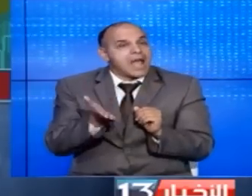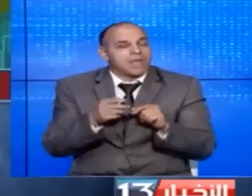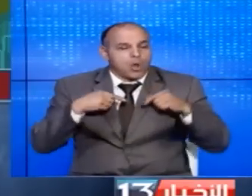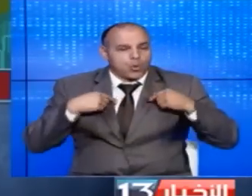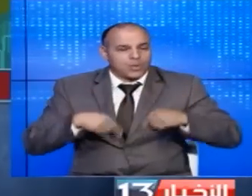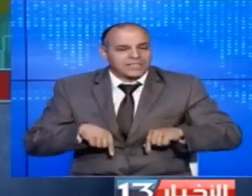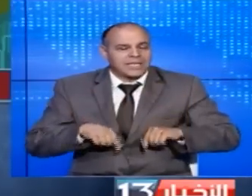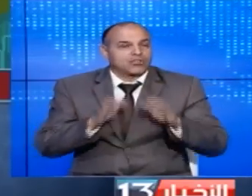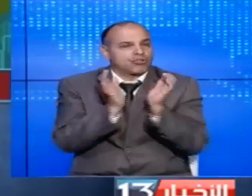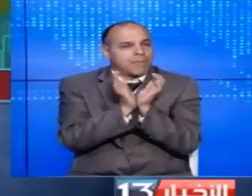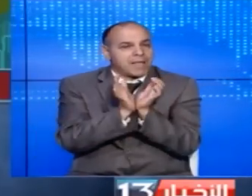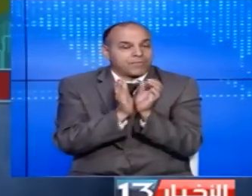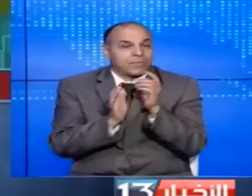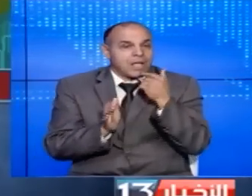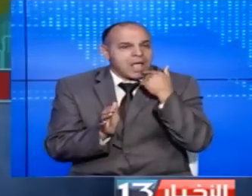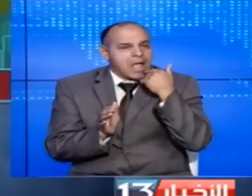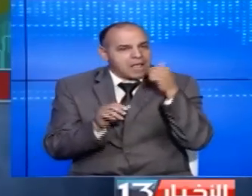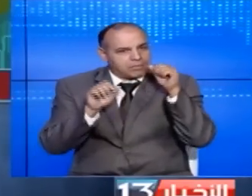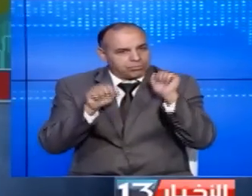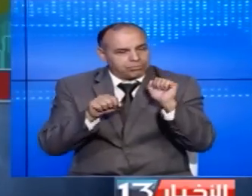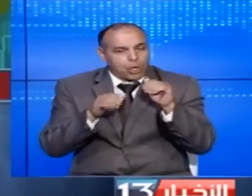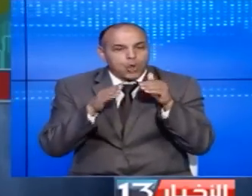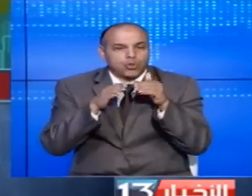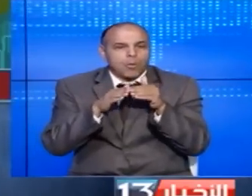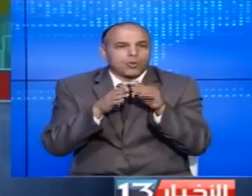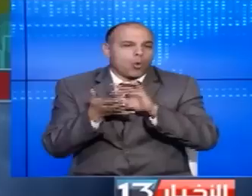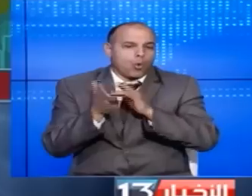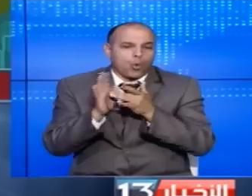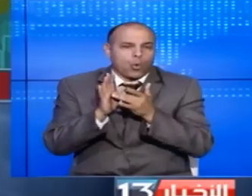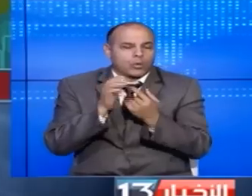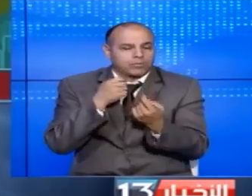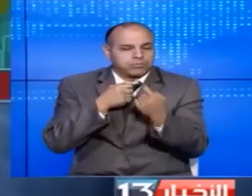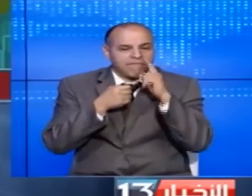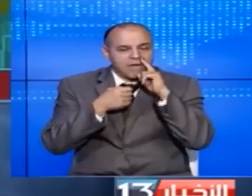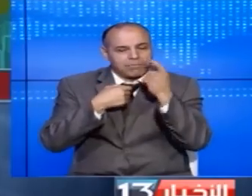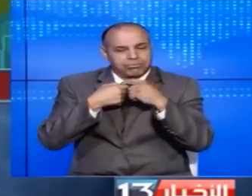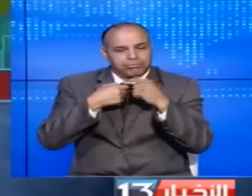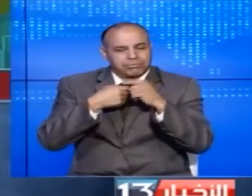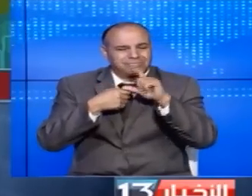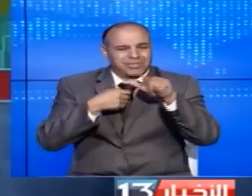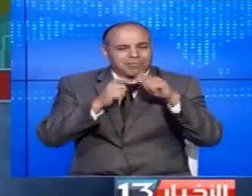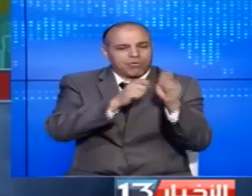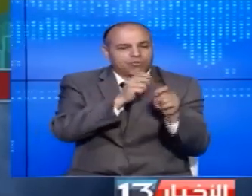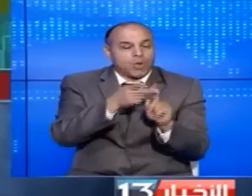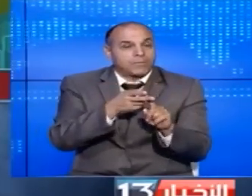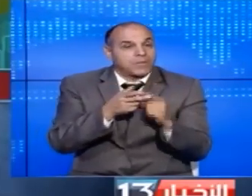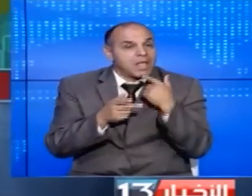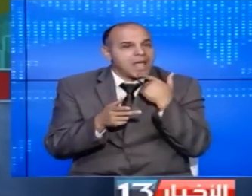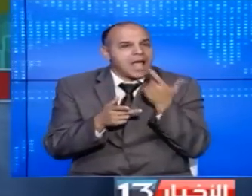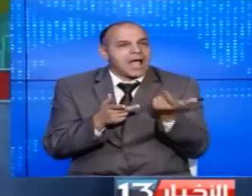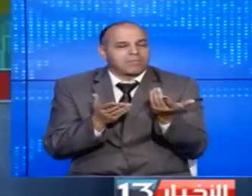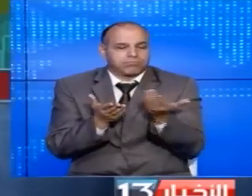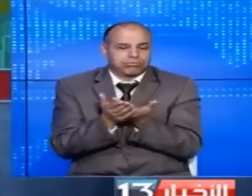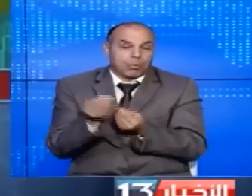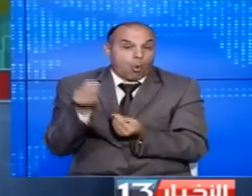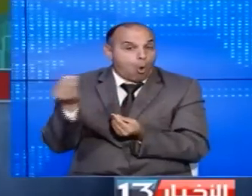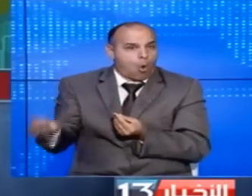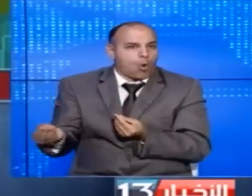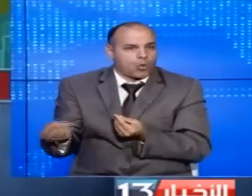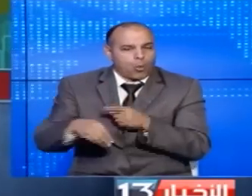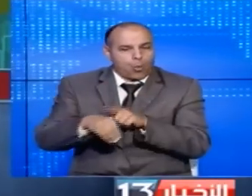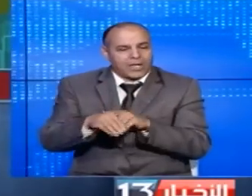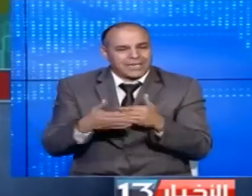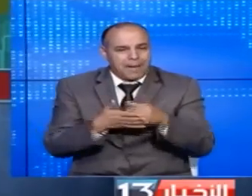لوزارة الشؤون الاجتماعية أنه يستوجب على كافة المنتفعات بالجراية الوقتية إيداع الوثائق المطلوبة